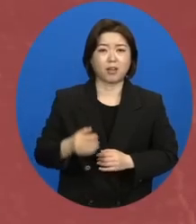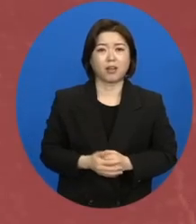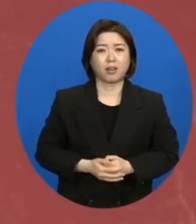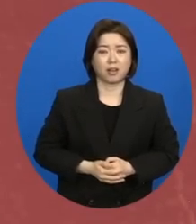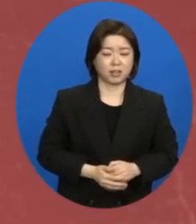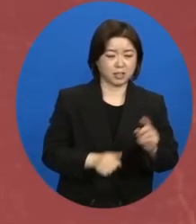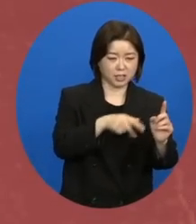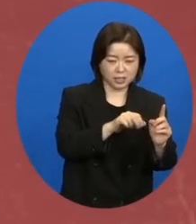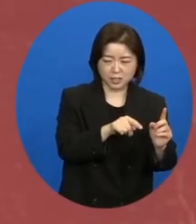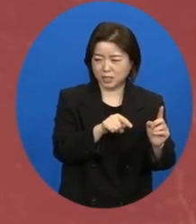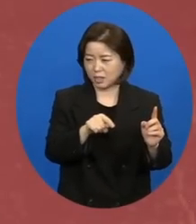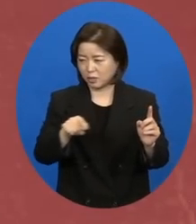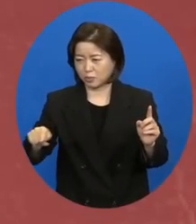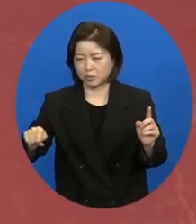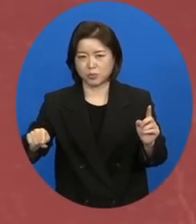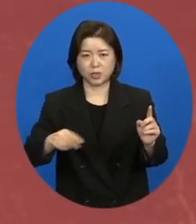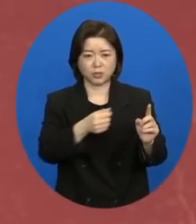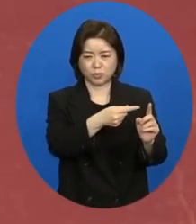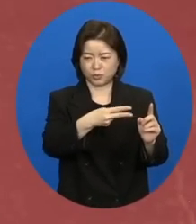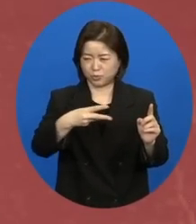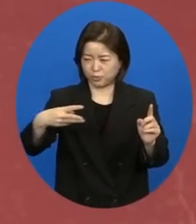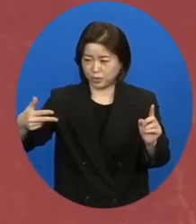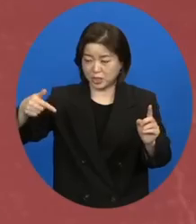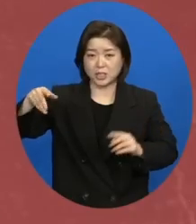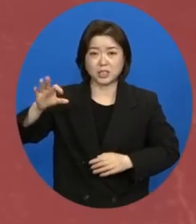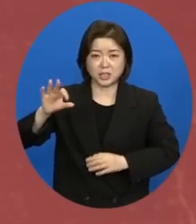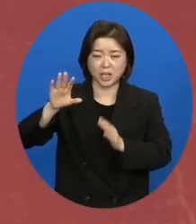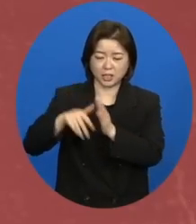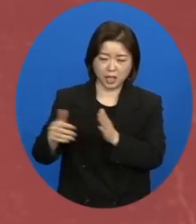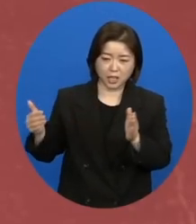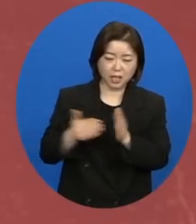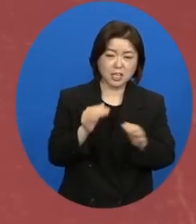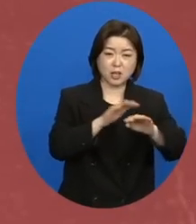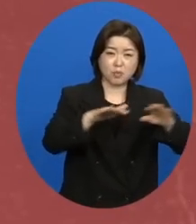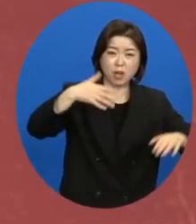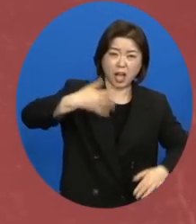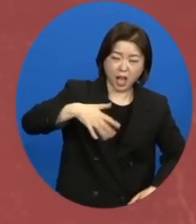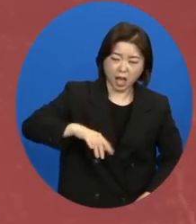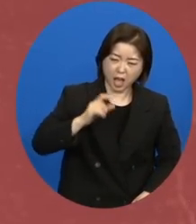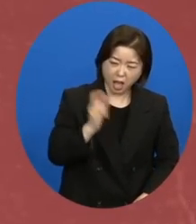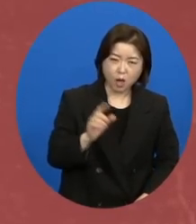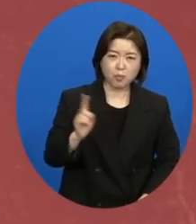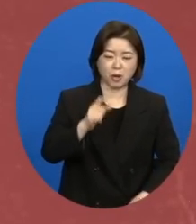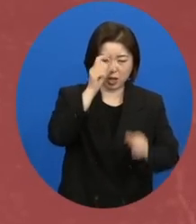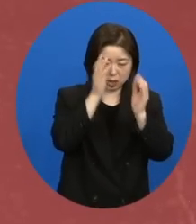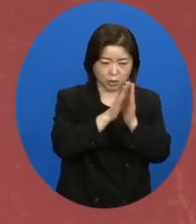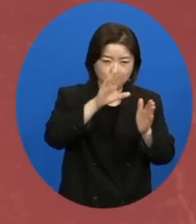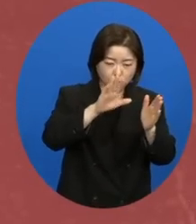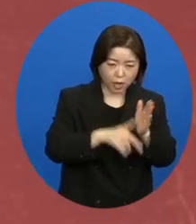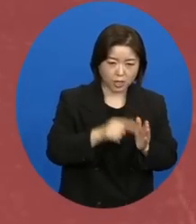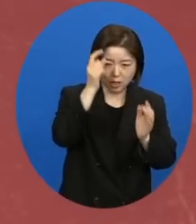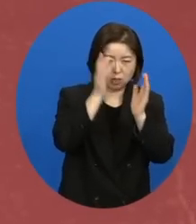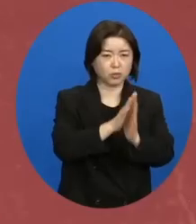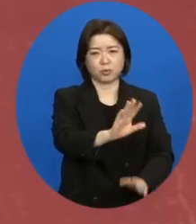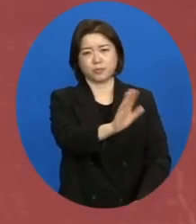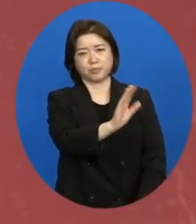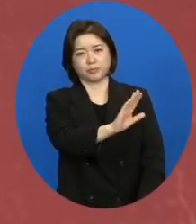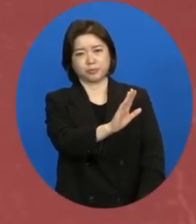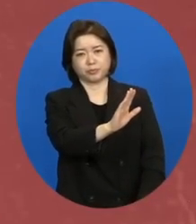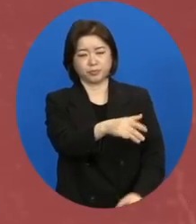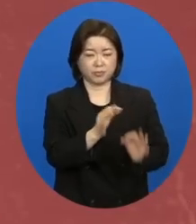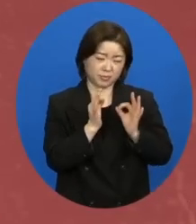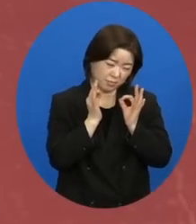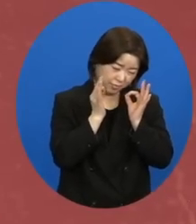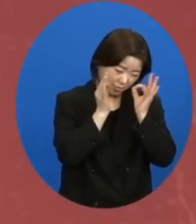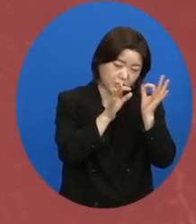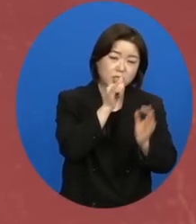1장, 2장, 3장, 4장, 5장, 7장까지 오면서 풀리지 않는 건 뭐냐면 기도해야 될 때 기도하지 않고 애쓰고